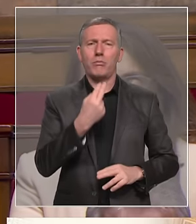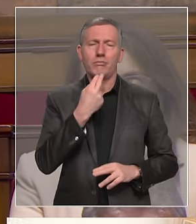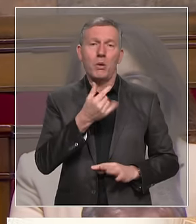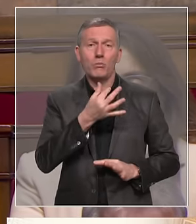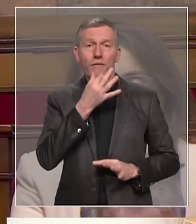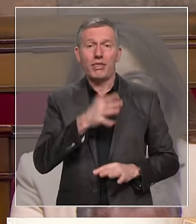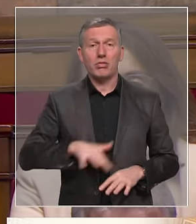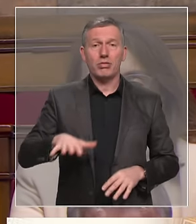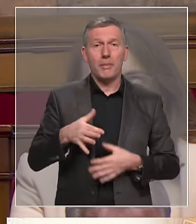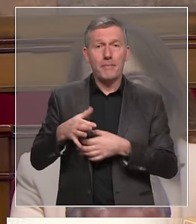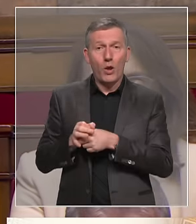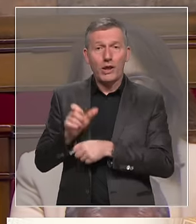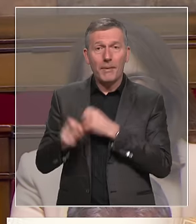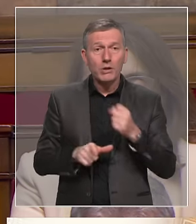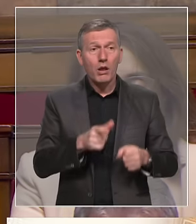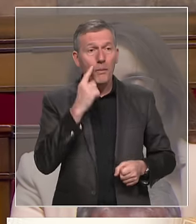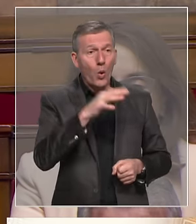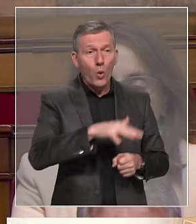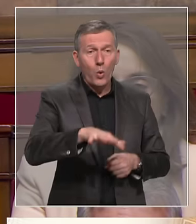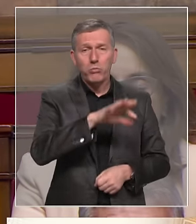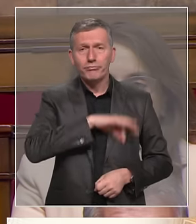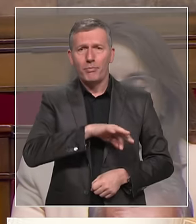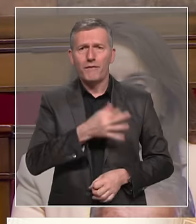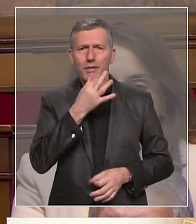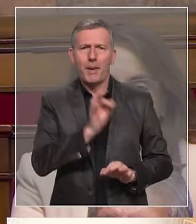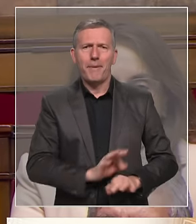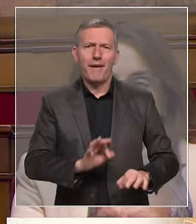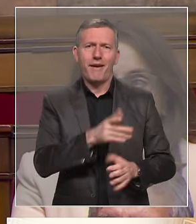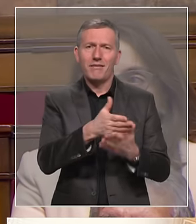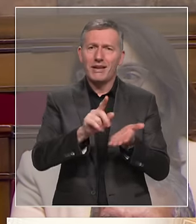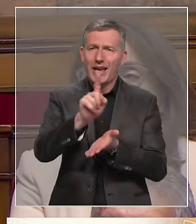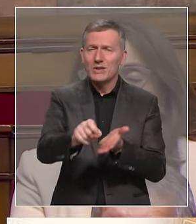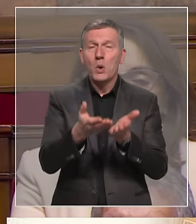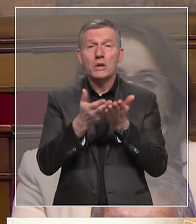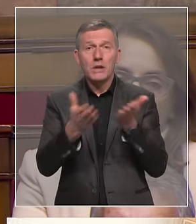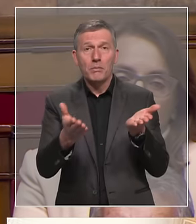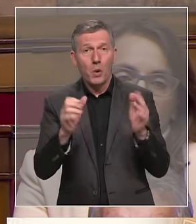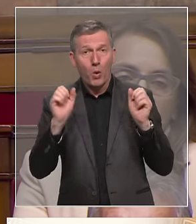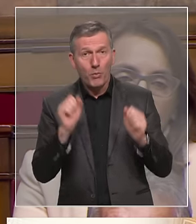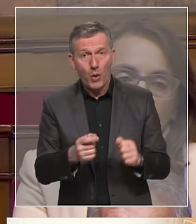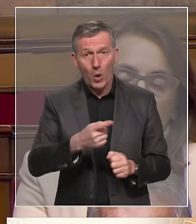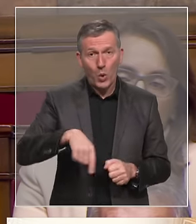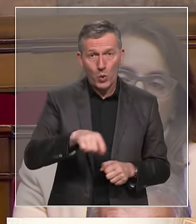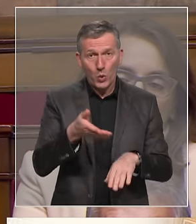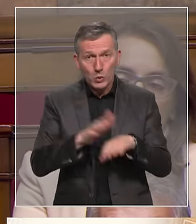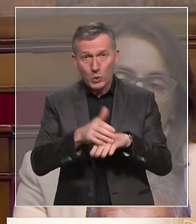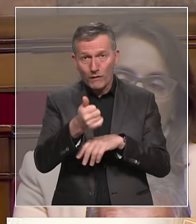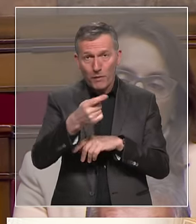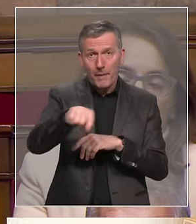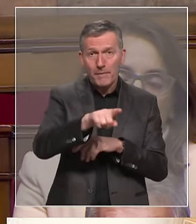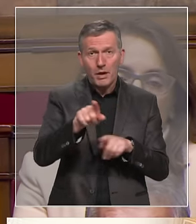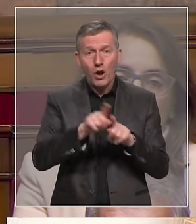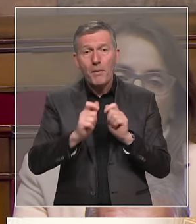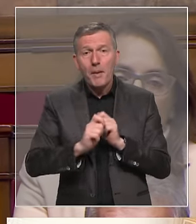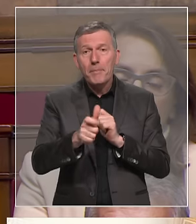minorité au détriment de l'intérêt du plus grand nombre. Monsieur le Premier ministre, ma question est très simple. Pouvons-nous compter sur vous pour enclencher,